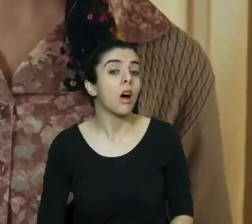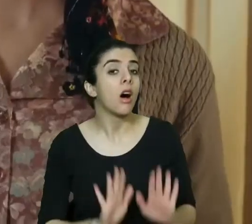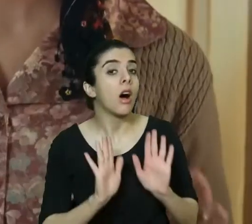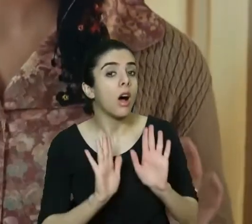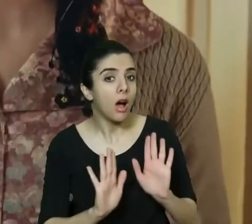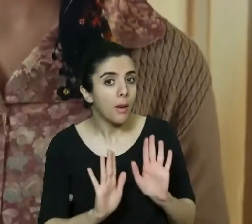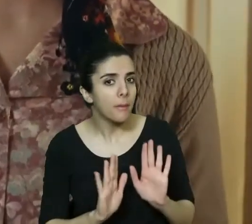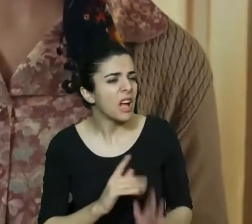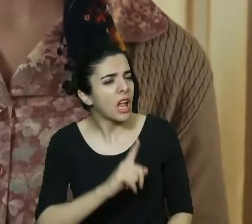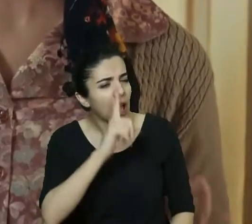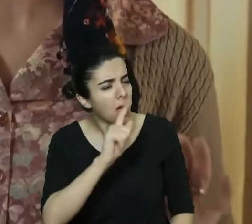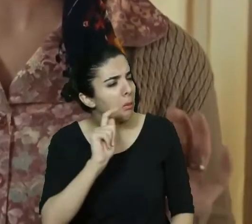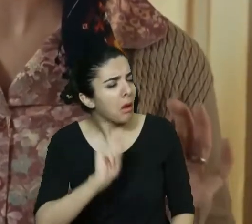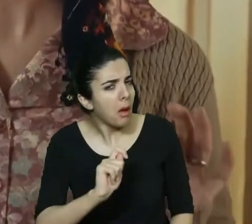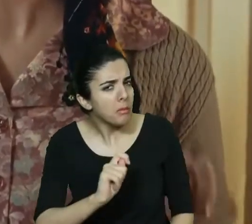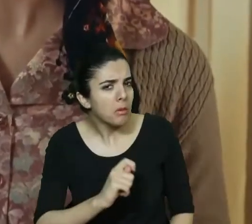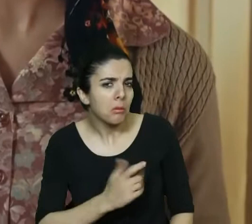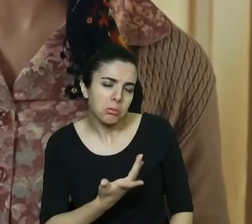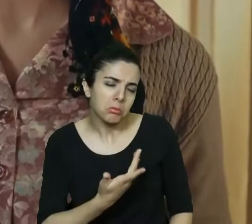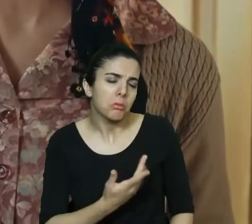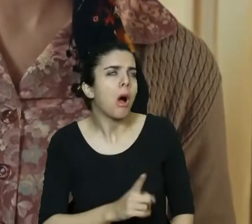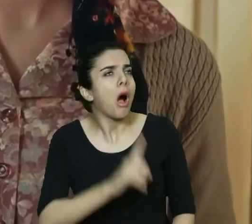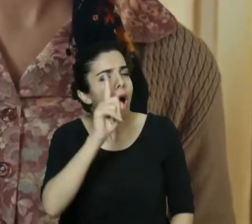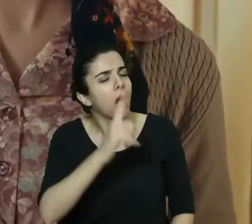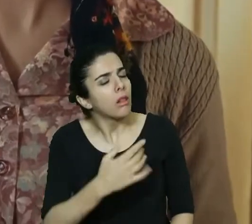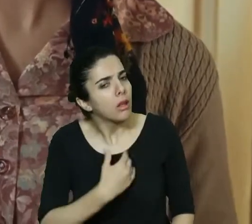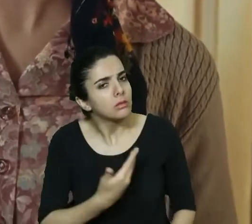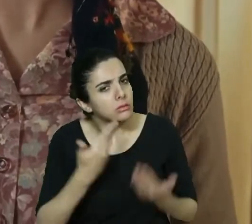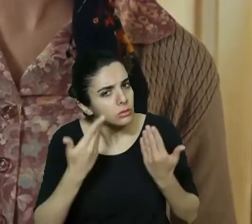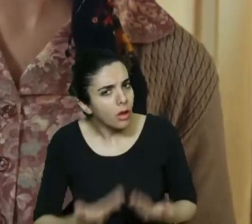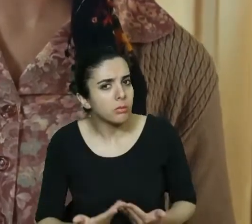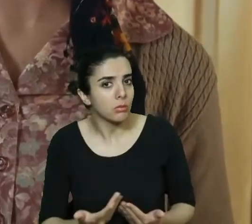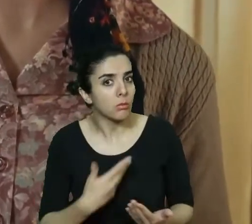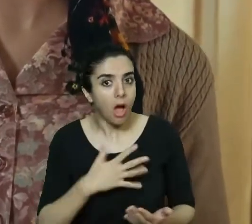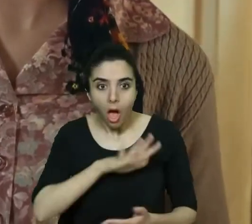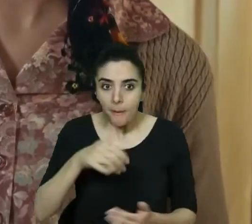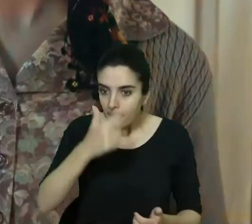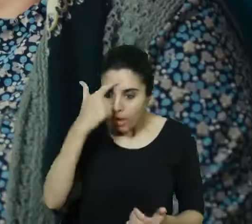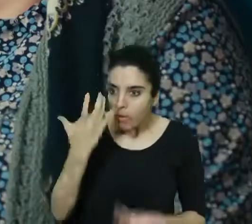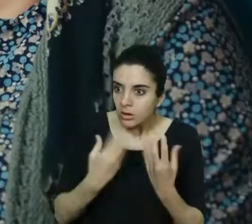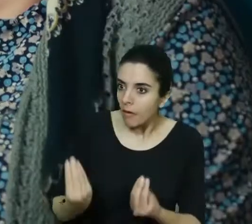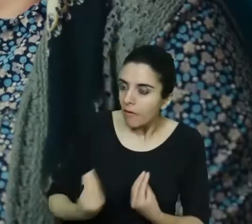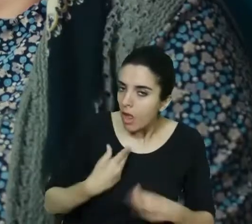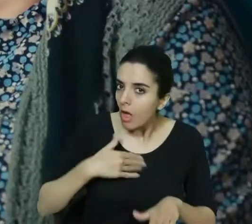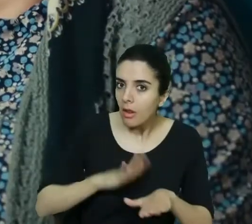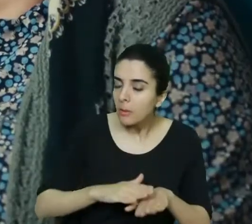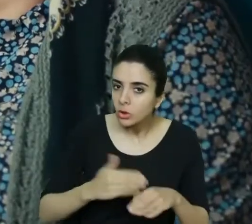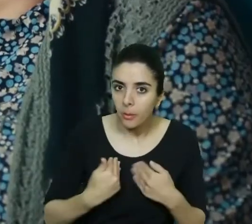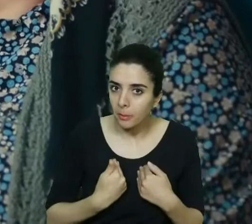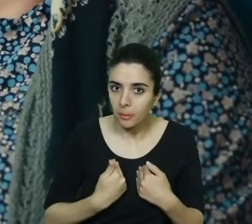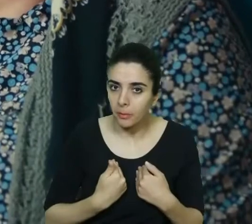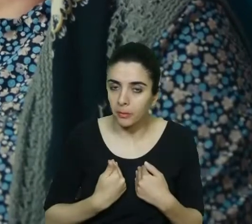Ama her kim yaptıysa Hak Muhammed Ali ondan razı gele. Cayır cayır yakacaklar da hepimizi. Behiye